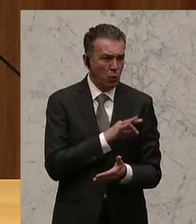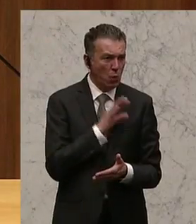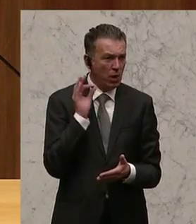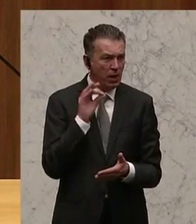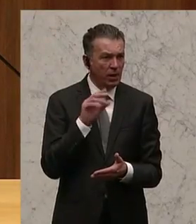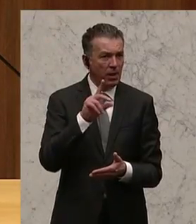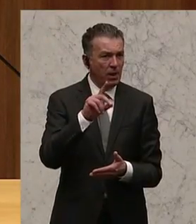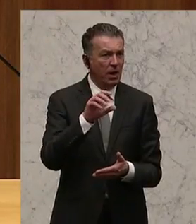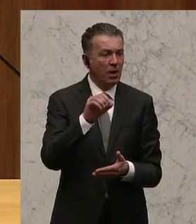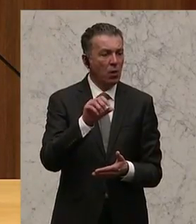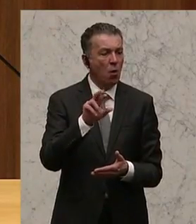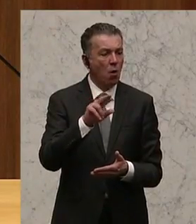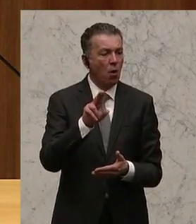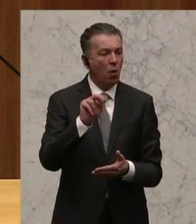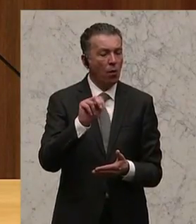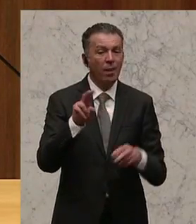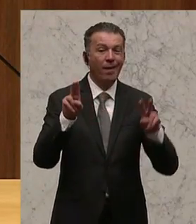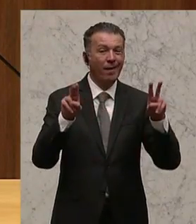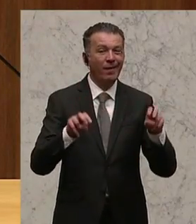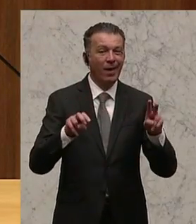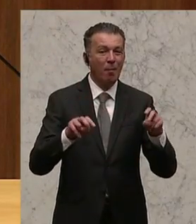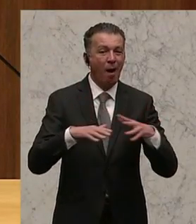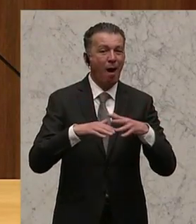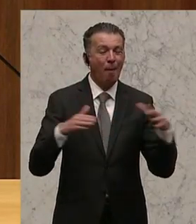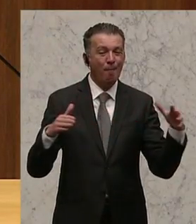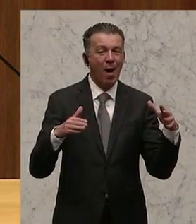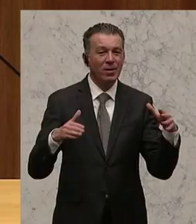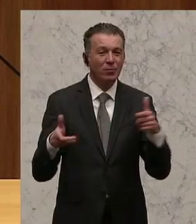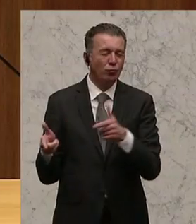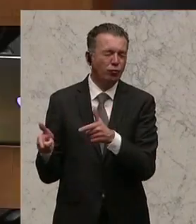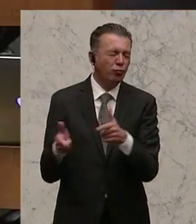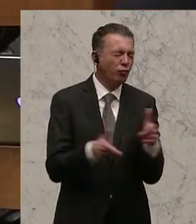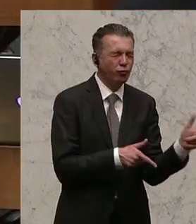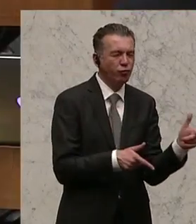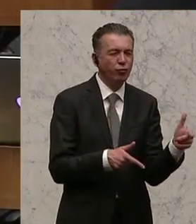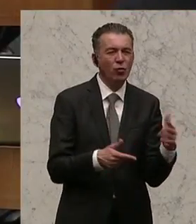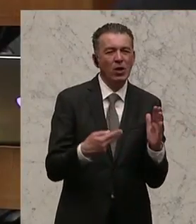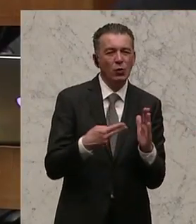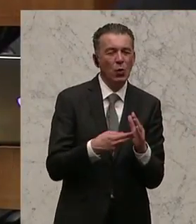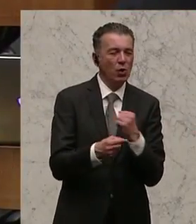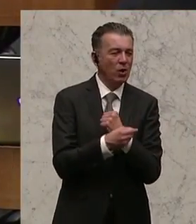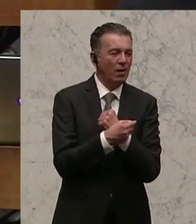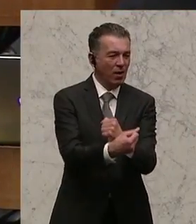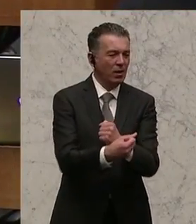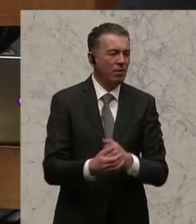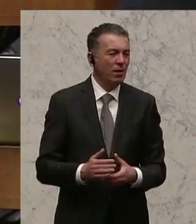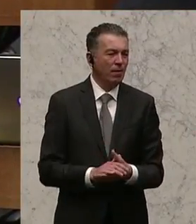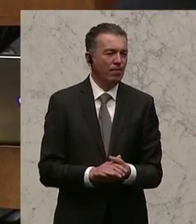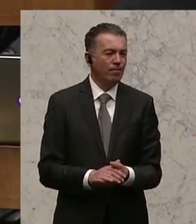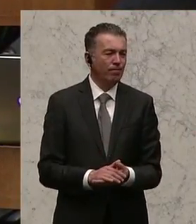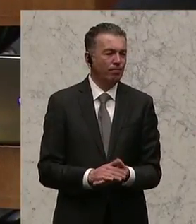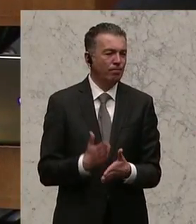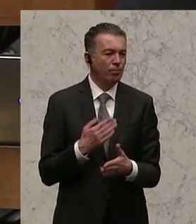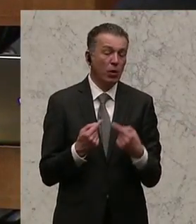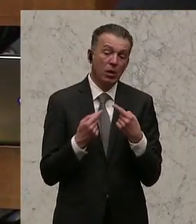der Kollegin Alef Korun zum Thema Massenhinrichtungen in syrischen Gefängnissen. Ich möchte auch darauf eingehen, es